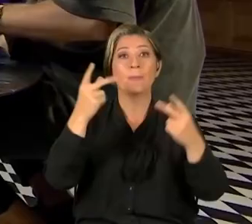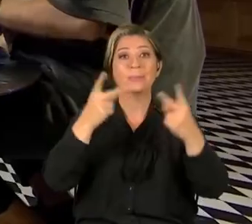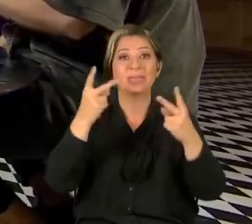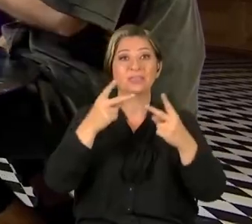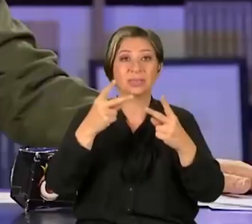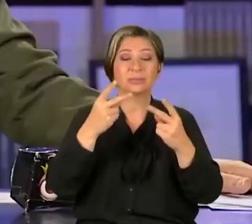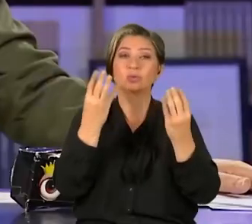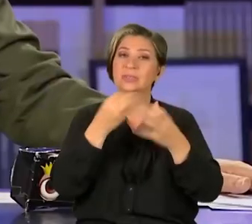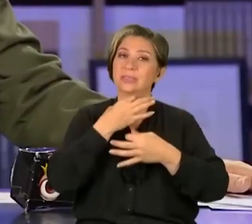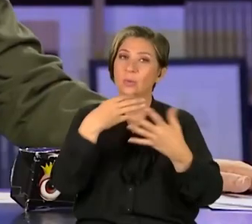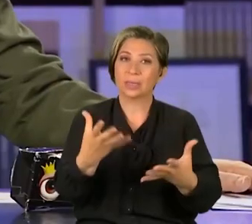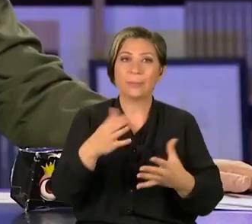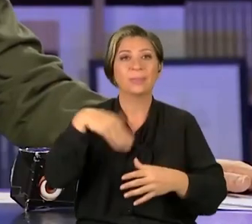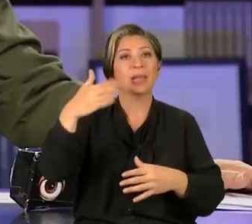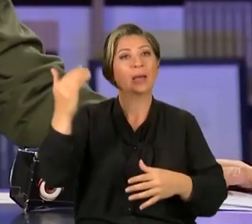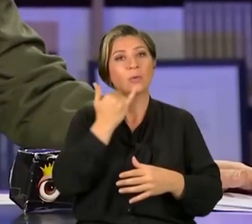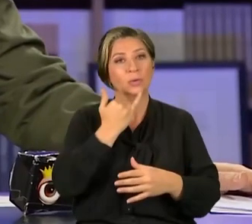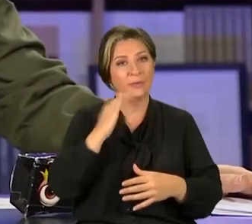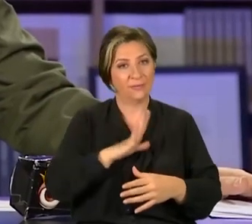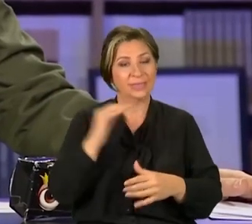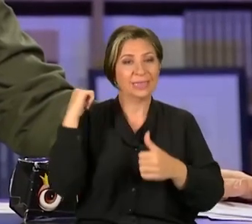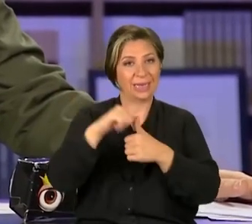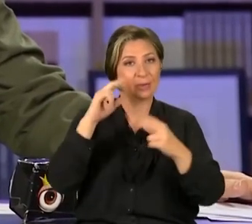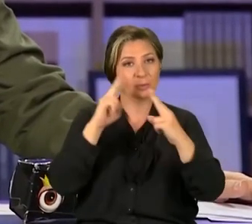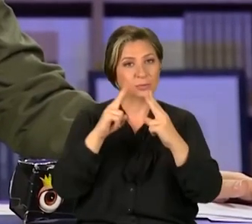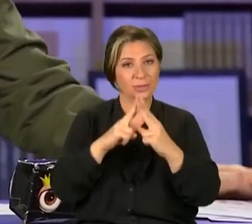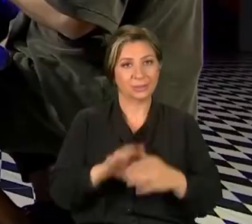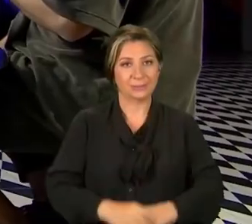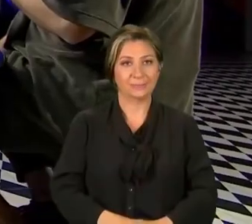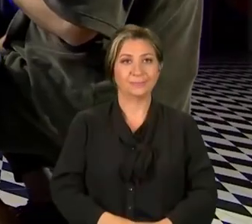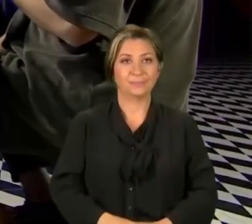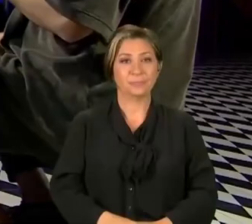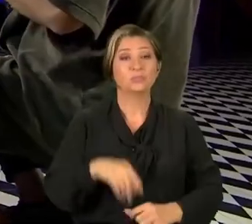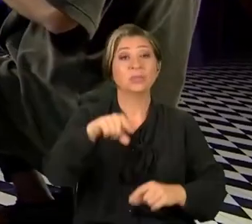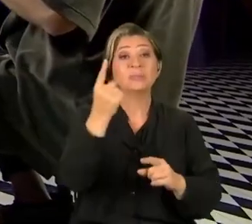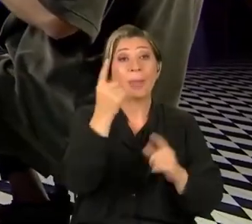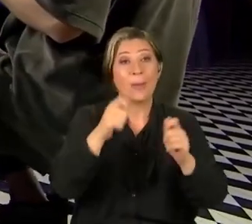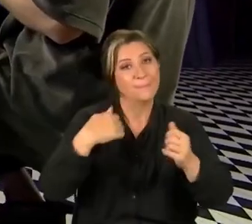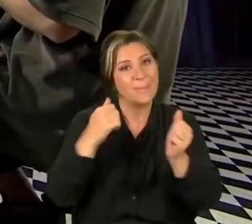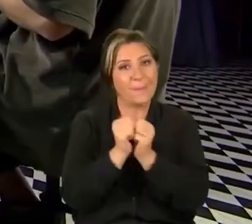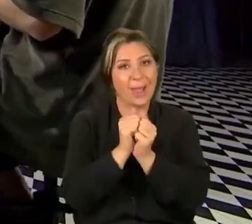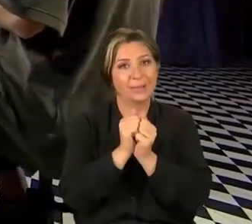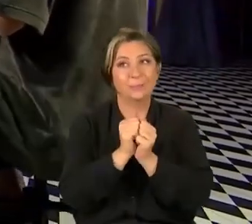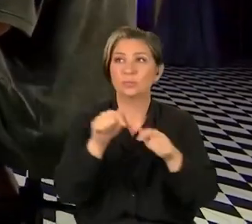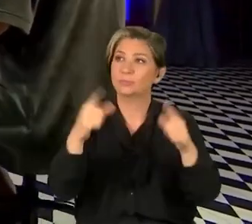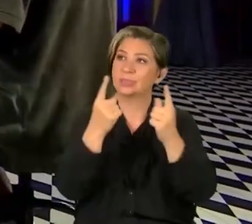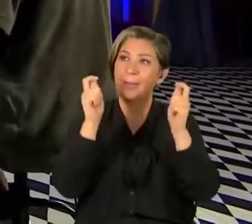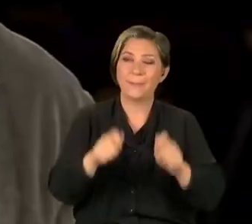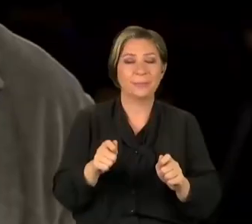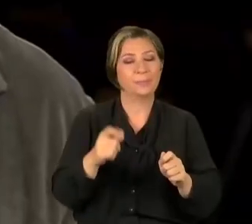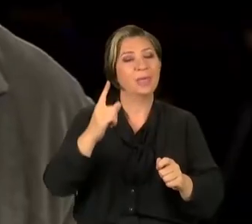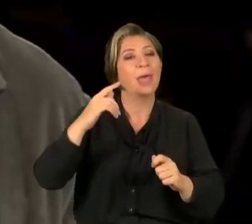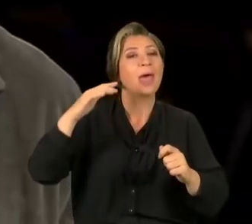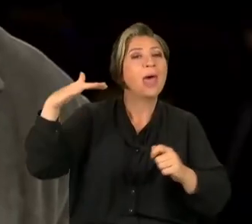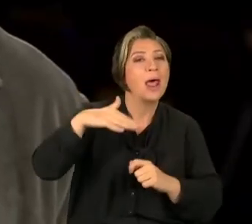iletilmesi açısından çok teşekkür ederim diğer konuklarım da var tekrar görüşeceğiz Teşekkür ederim beraber yapalım abi burada bir şey yapalım bir